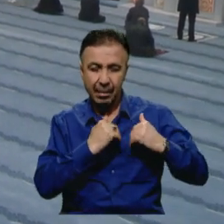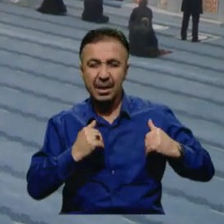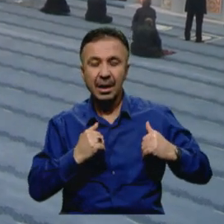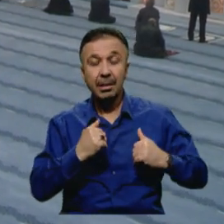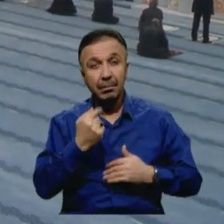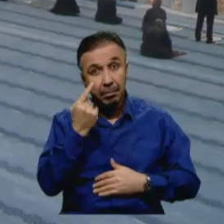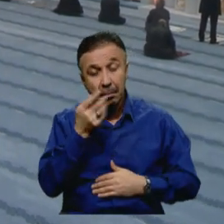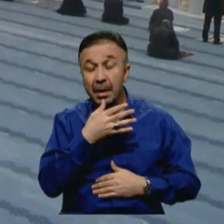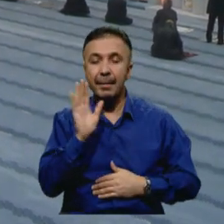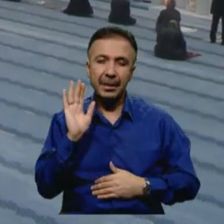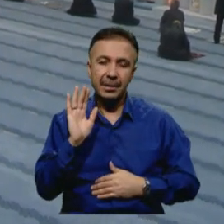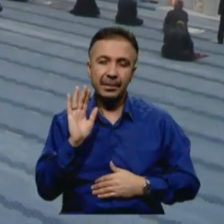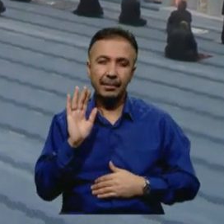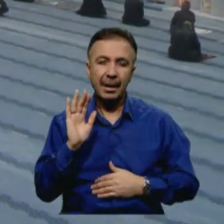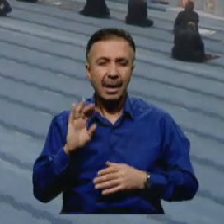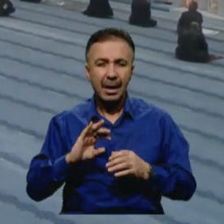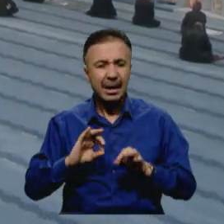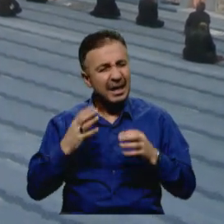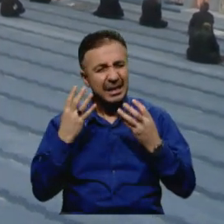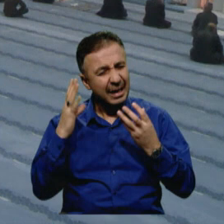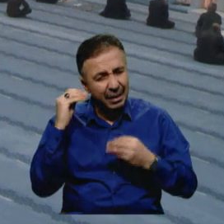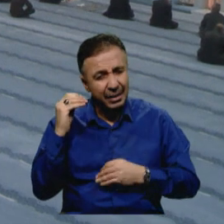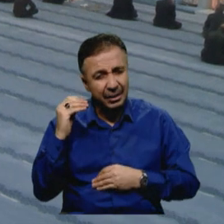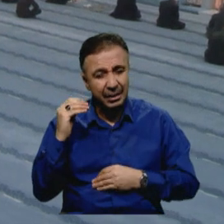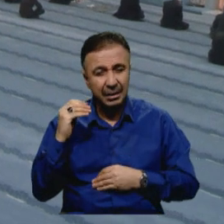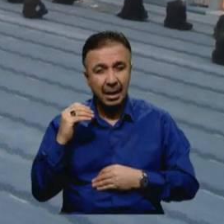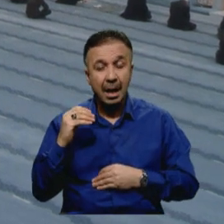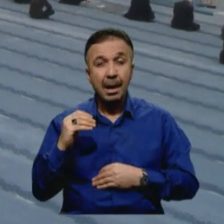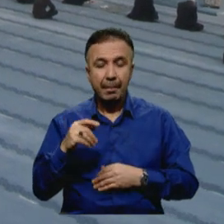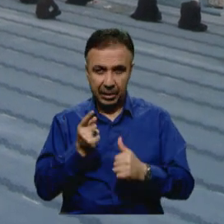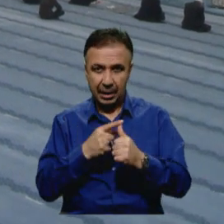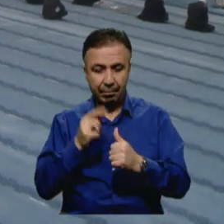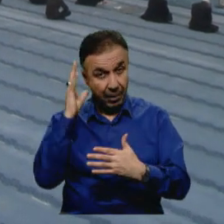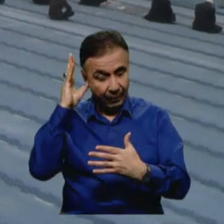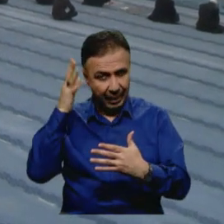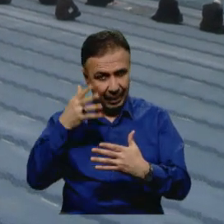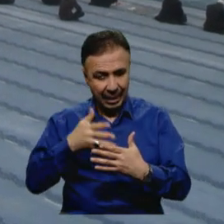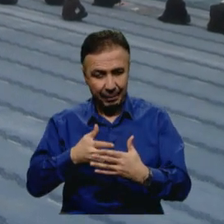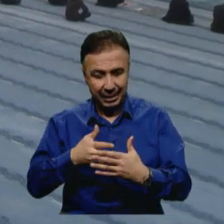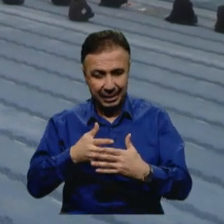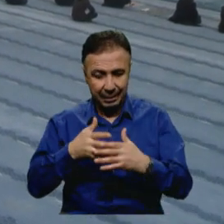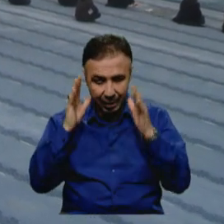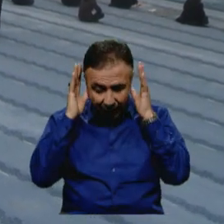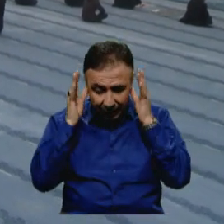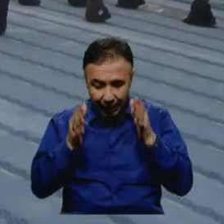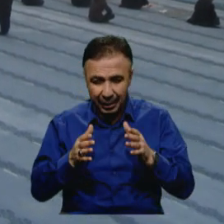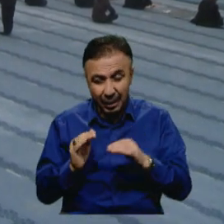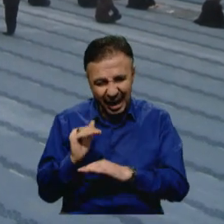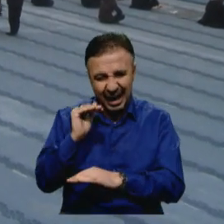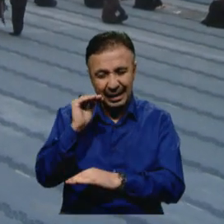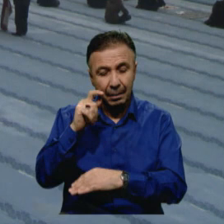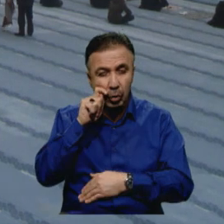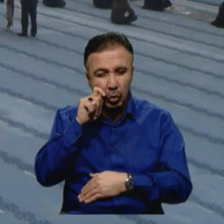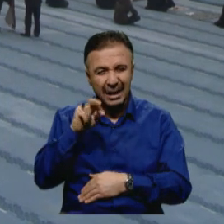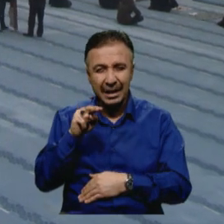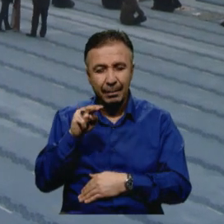anlaşılır? Dinin tezahürleri olan başta 5 vakit namaz ve hayata dair Müslümanca yaşayıp